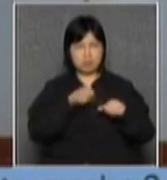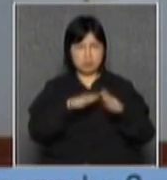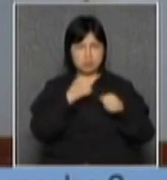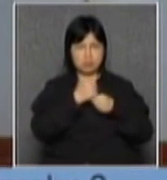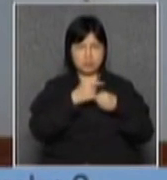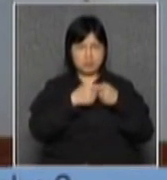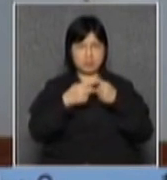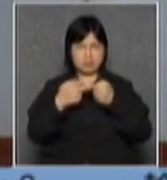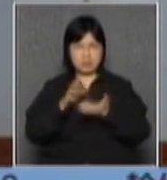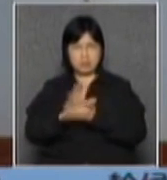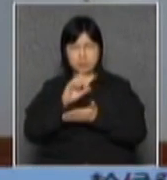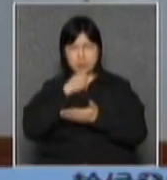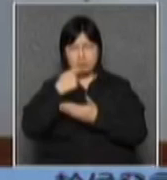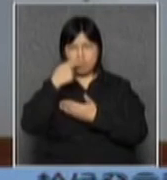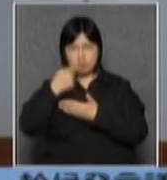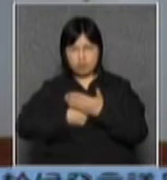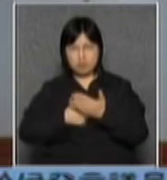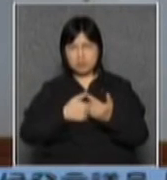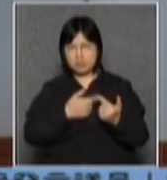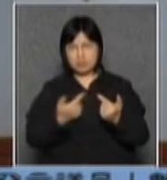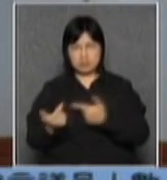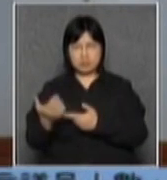有財赤，係至到佢上任嘅第6年，即係舊年。